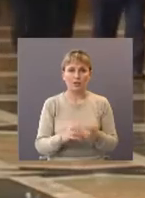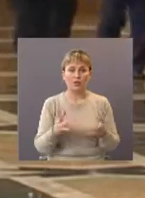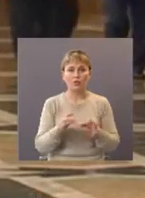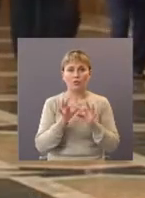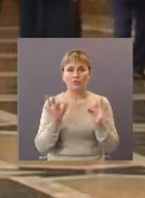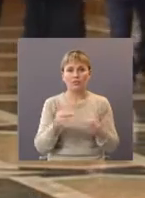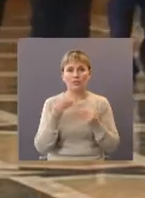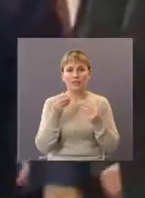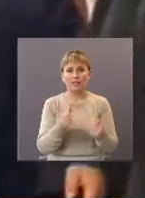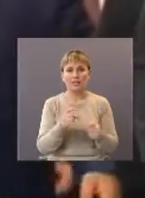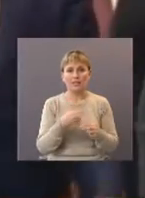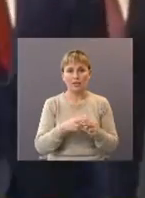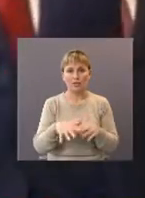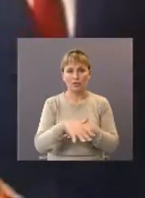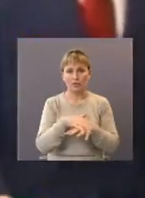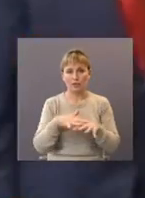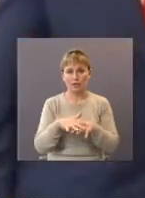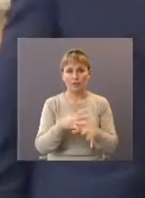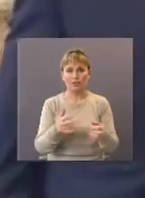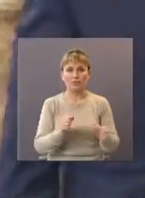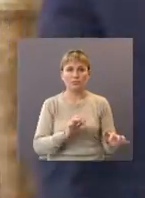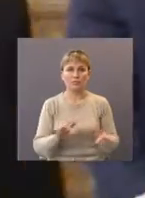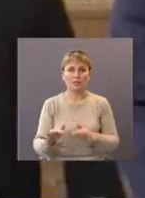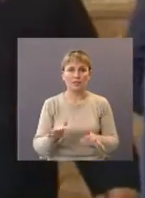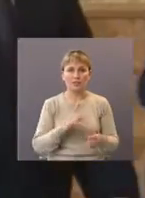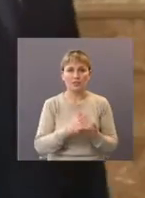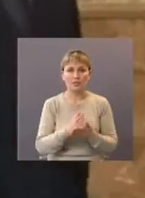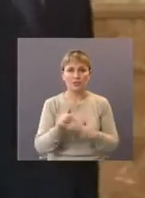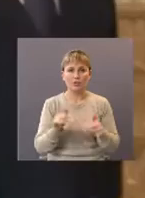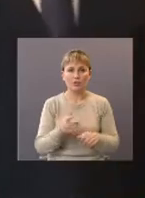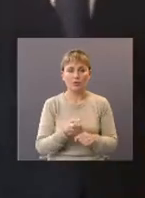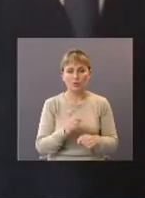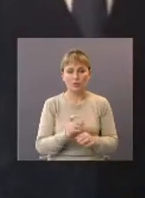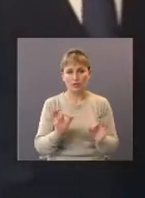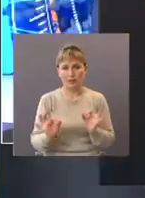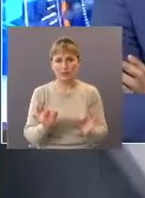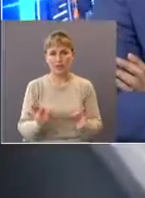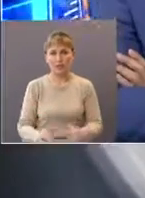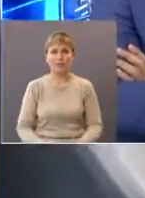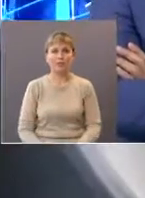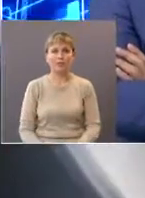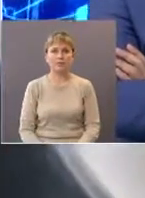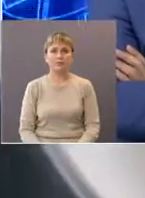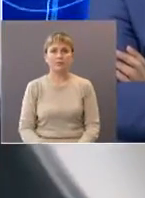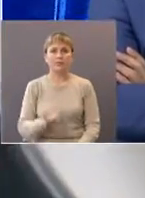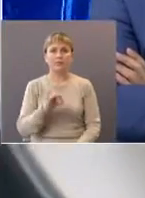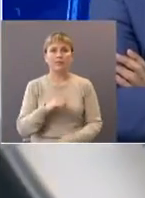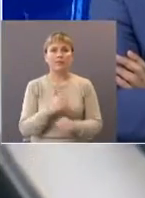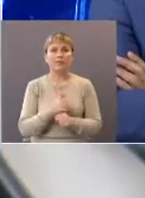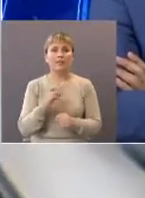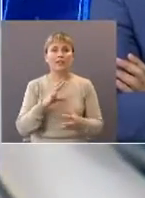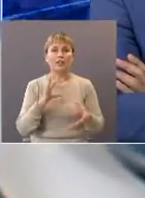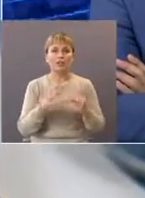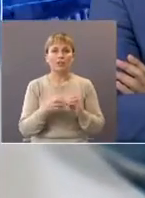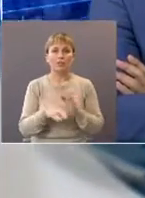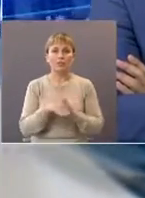образом влияло на эту страну, на процесс принятия политических решений очень и очень дозированно. И главное, как результаты